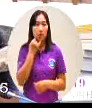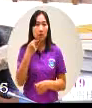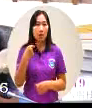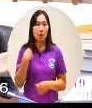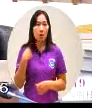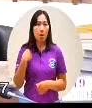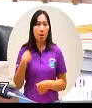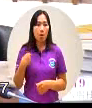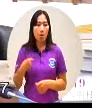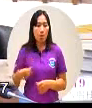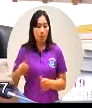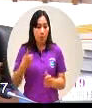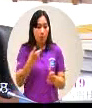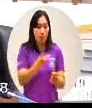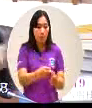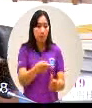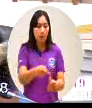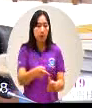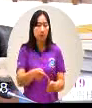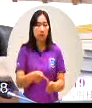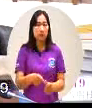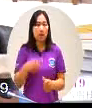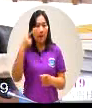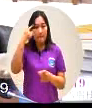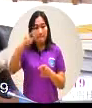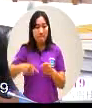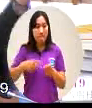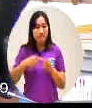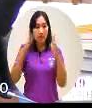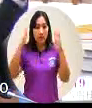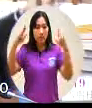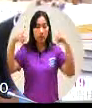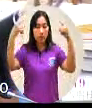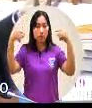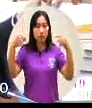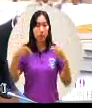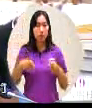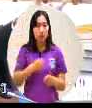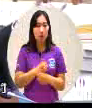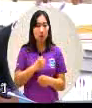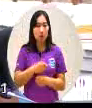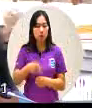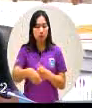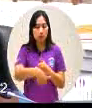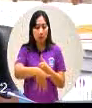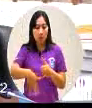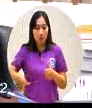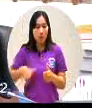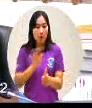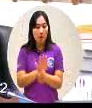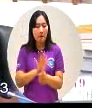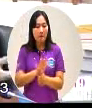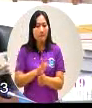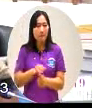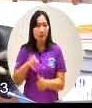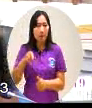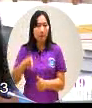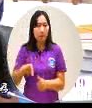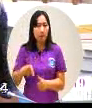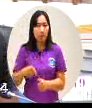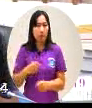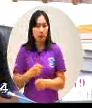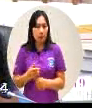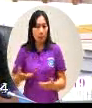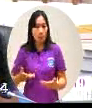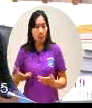医保是这种个天数嘛，哦，安尼明年就正常运转啦，伊若有加这套系统，未来伊个破就当增加嘛。哦，这是安尼，